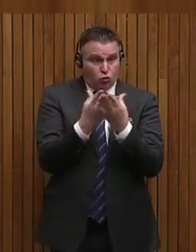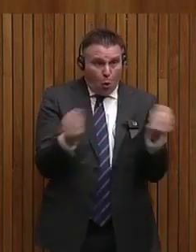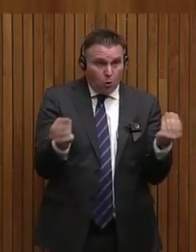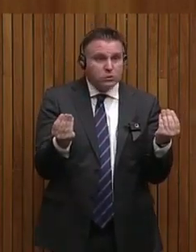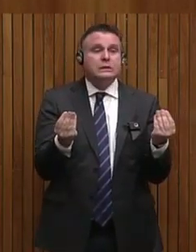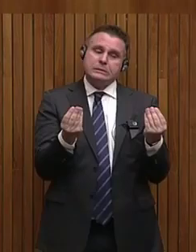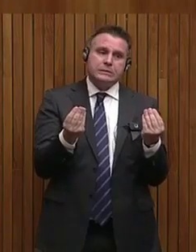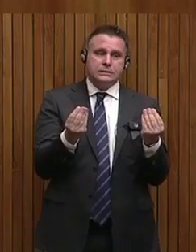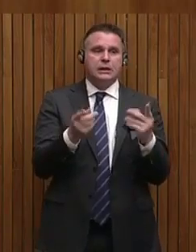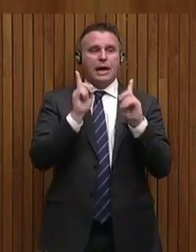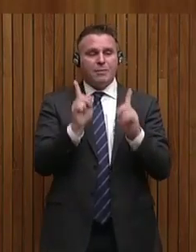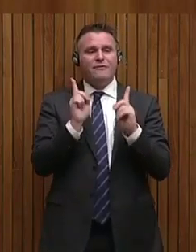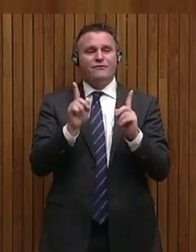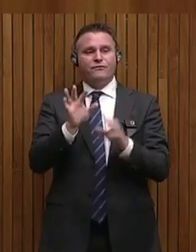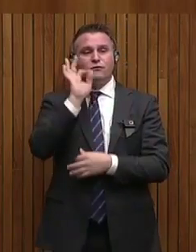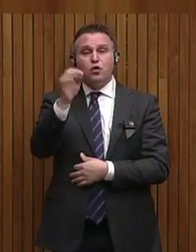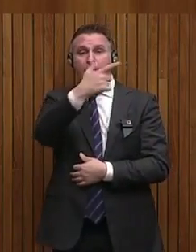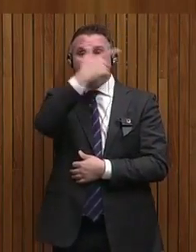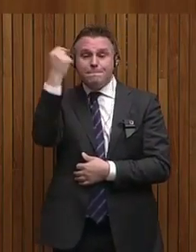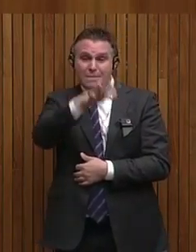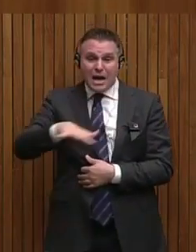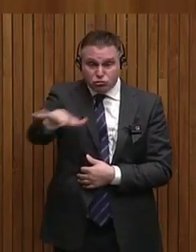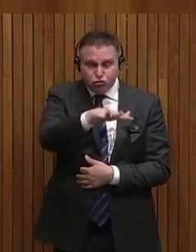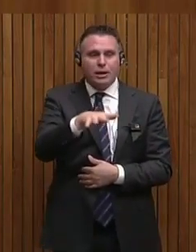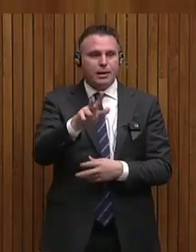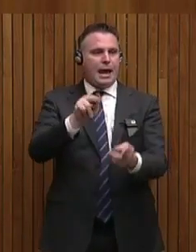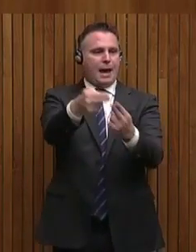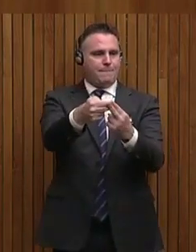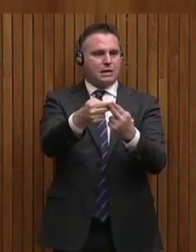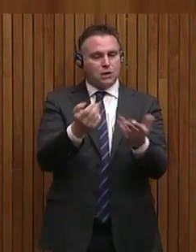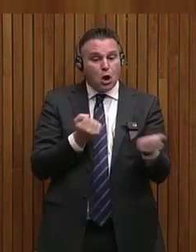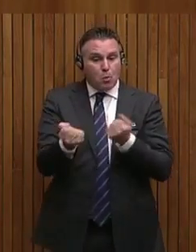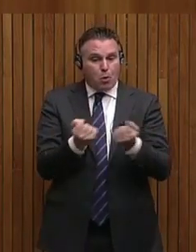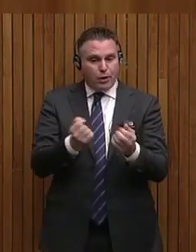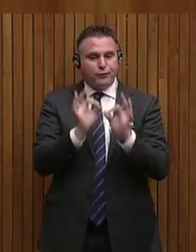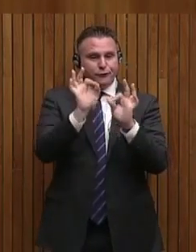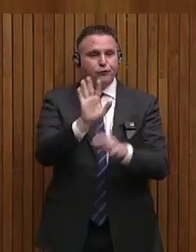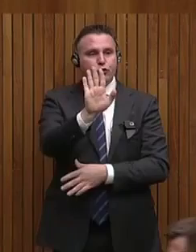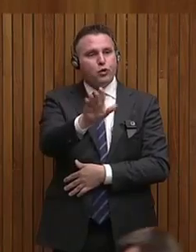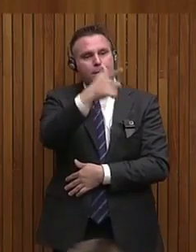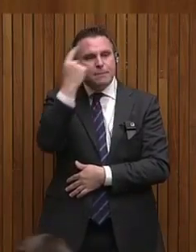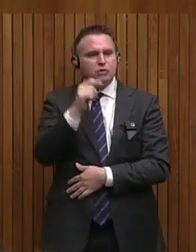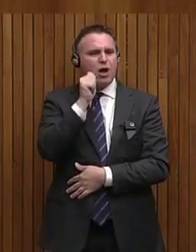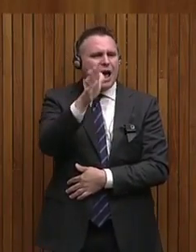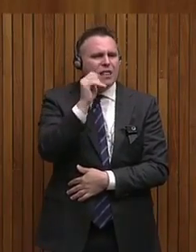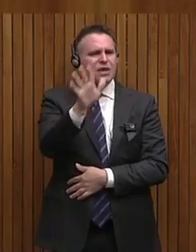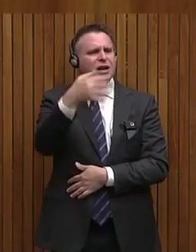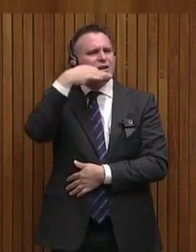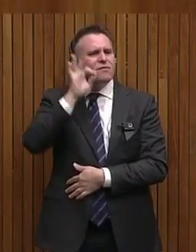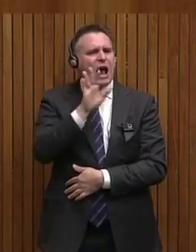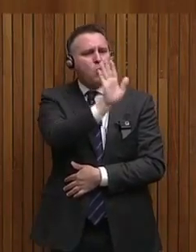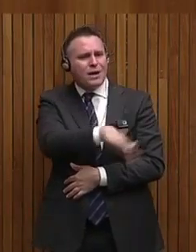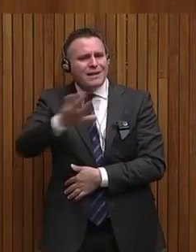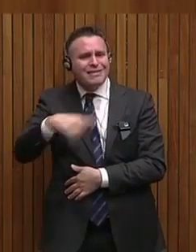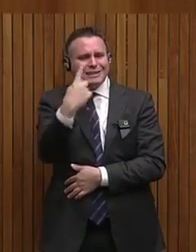eine Lösung sein, die den Interessen der Menschen vor Ort gerecht wird, nämlich den Menschen in ihrem Alltag, den Frauen, den Kindern,